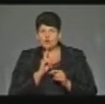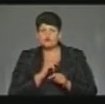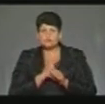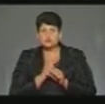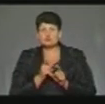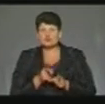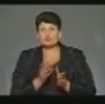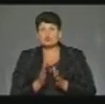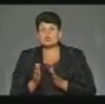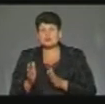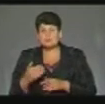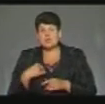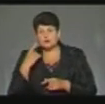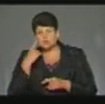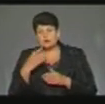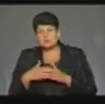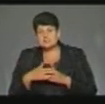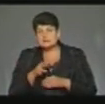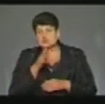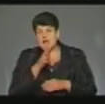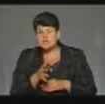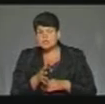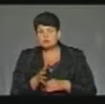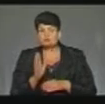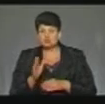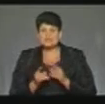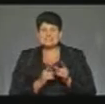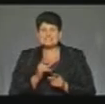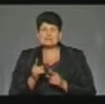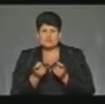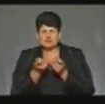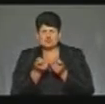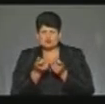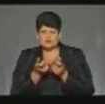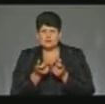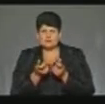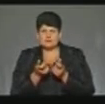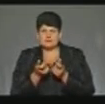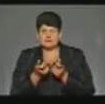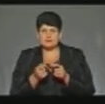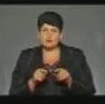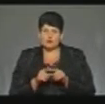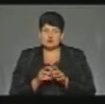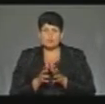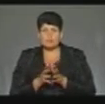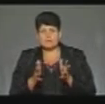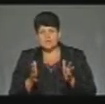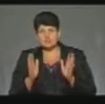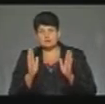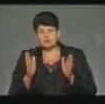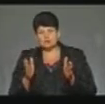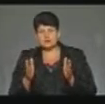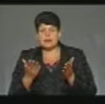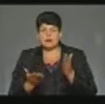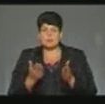такому режимі. Я думаю, найближчим часом буде ще змінено чуть-чуть, або не також, або більше воно буде, або